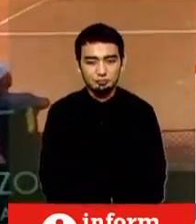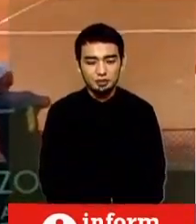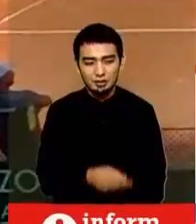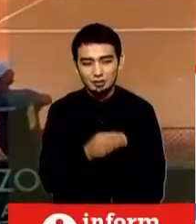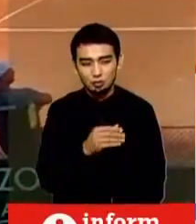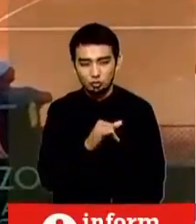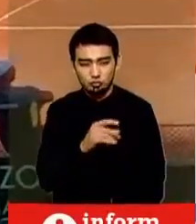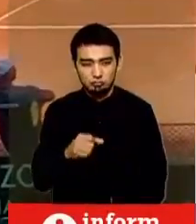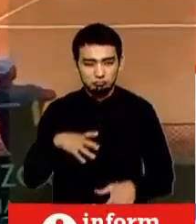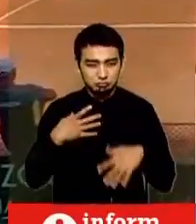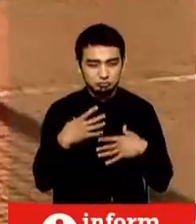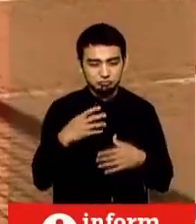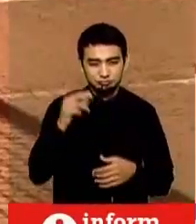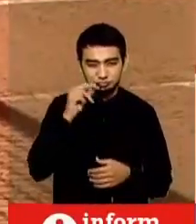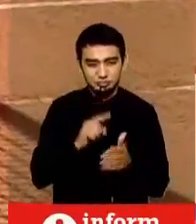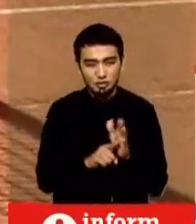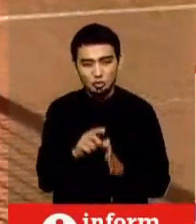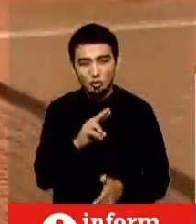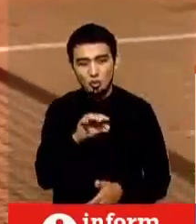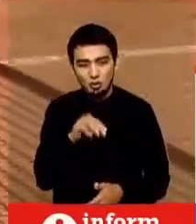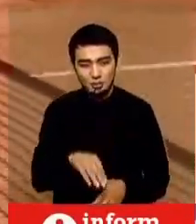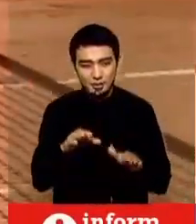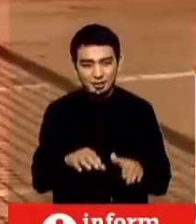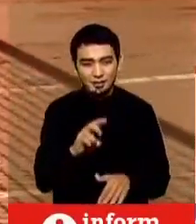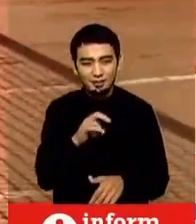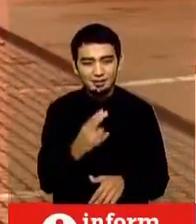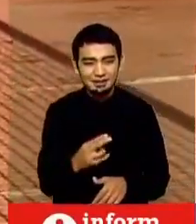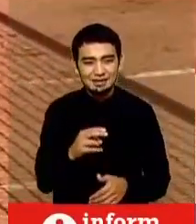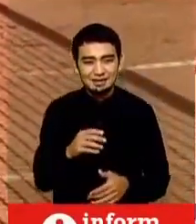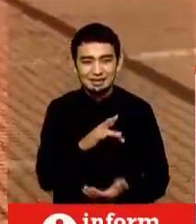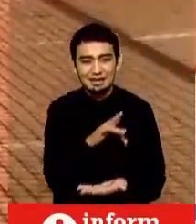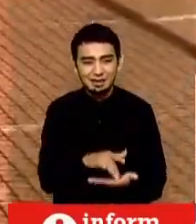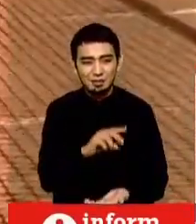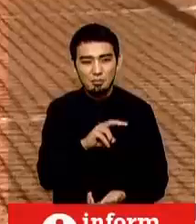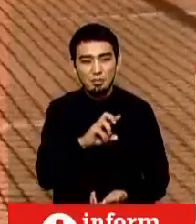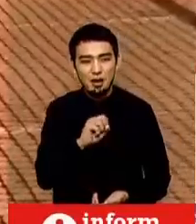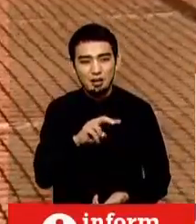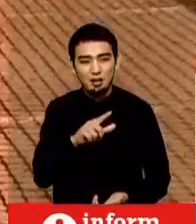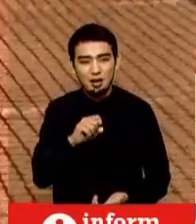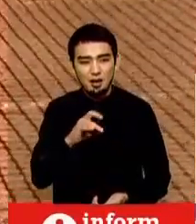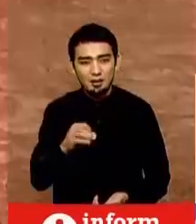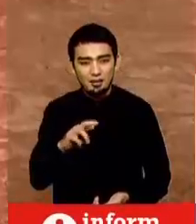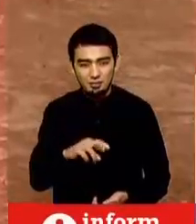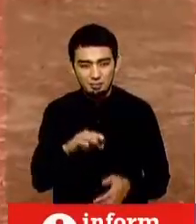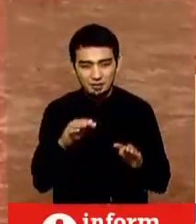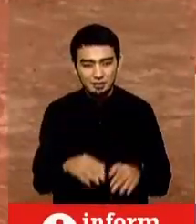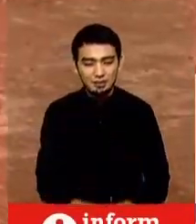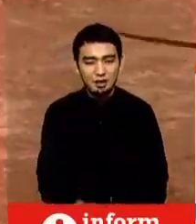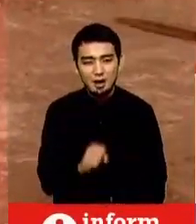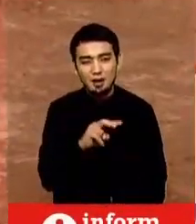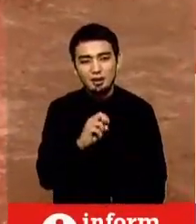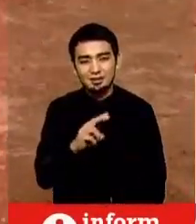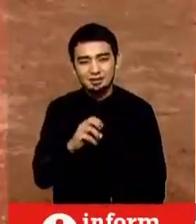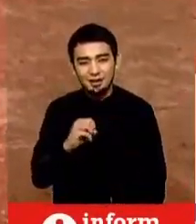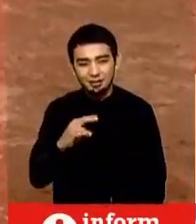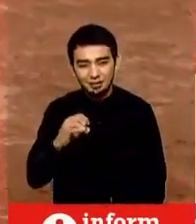Теннисисты уже приступили к тренировкам на кортах Национального теннисного центра в столице Болгарии. Наш флаг будут защищать Александр